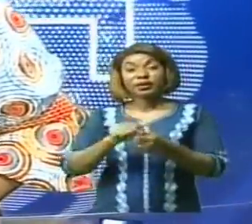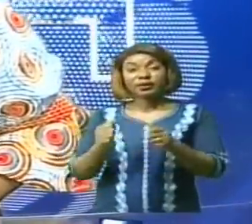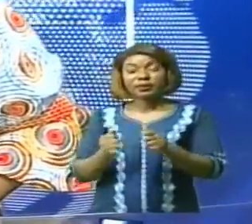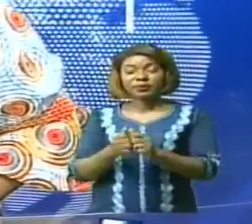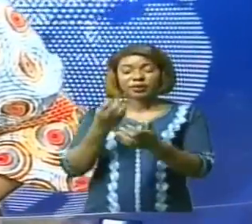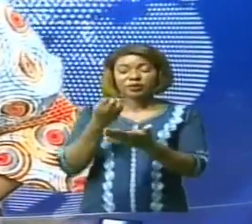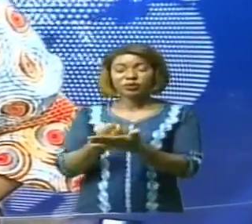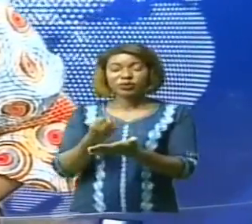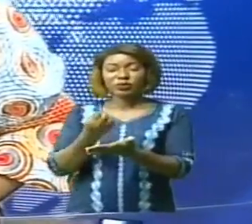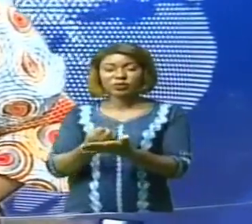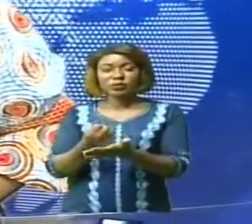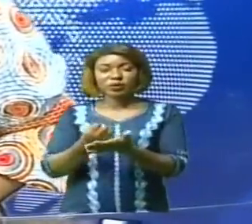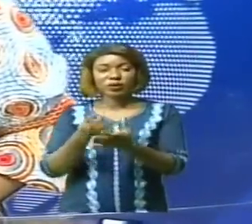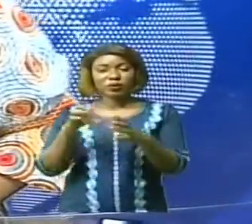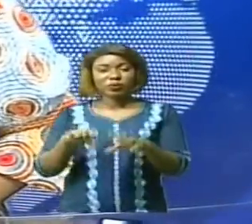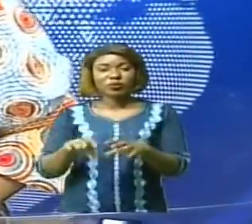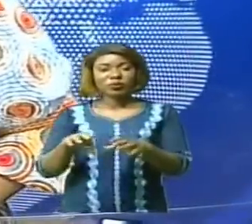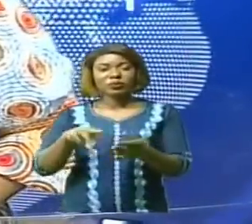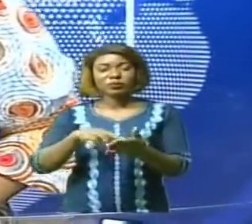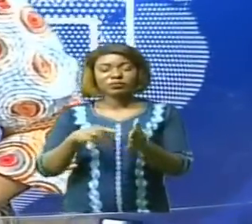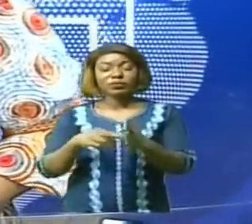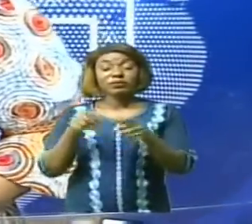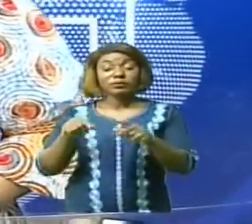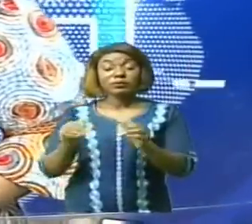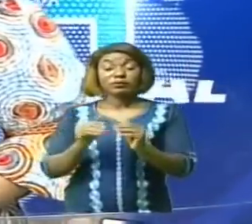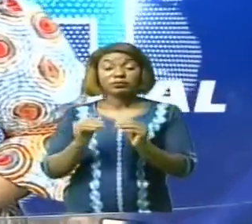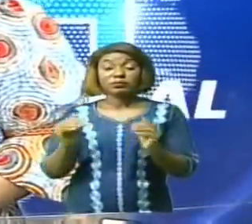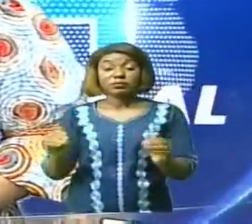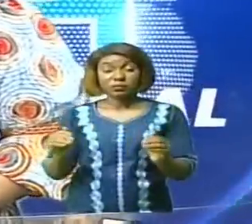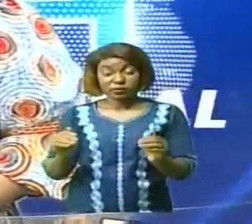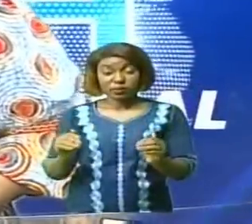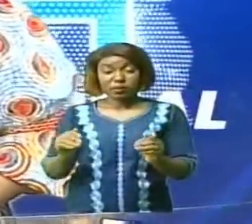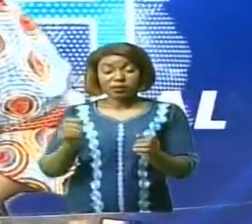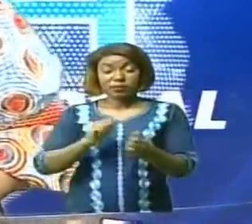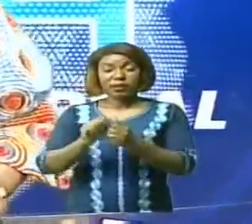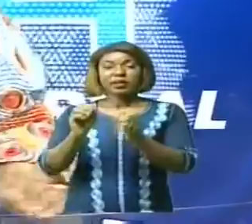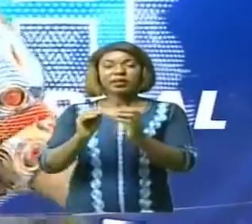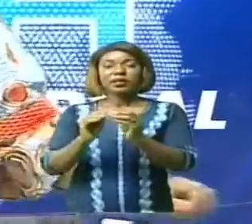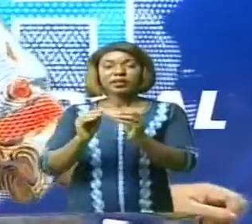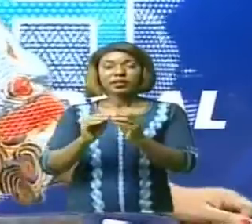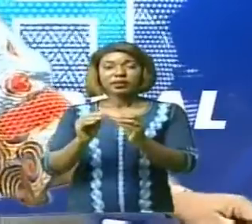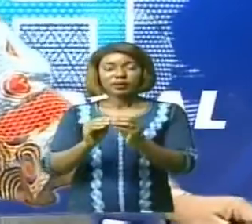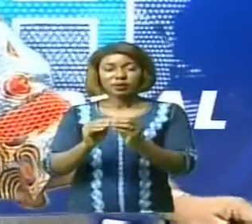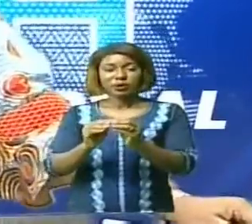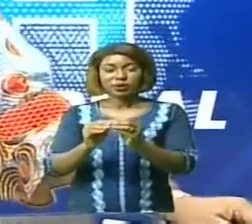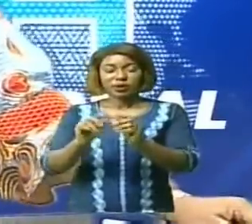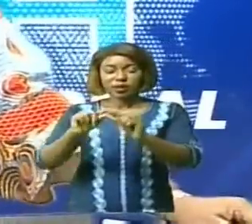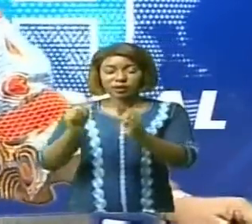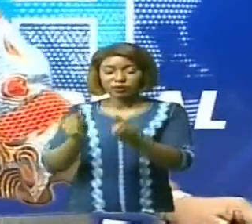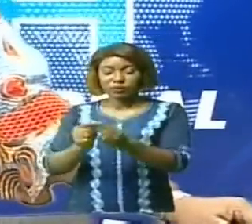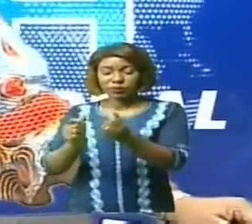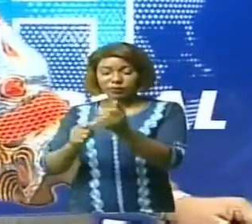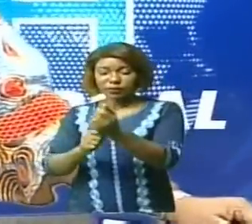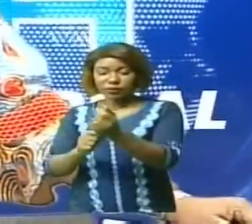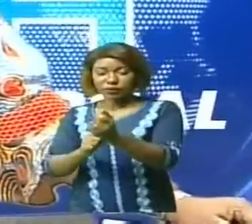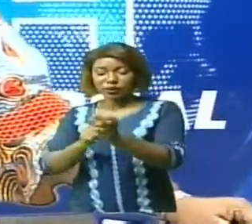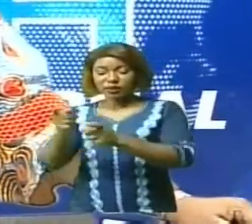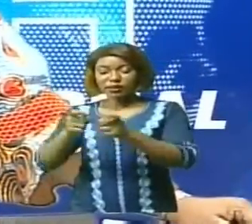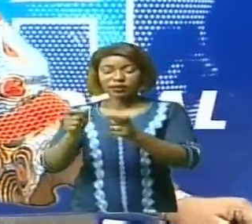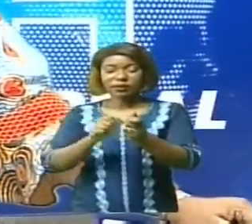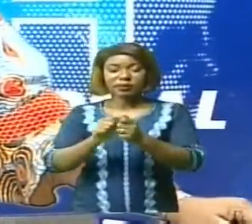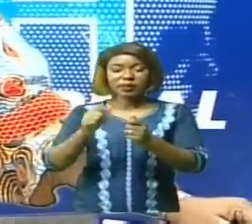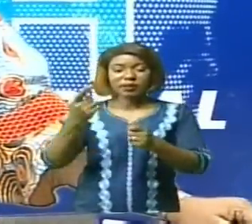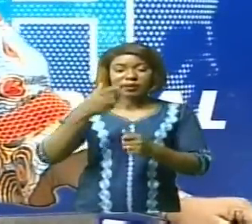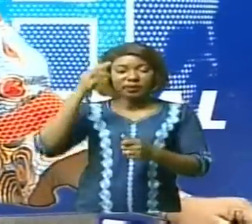L'économie en RDC demeure stable, constat fait lors de la réunion de la conjoncture économique présidée par le Premier ministre